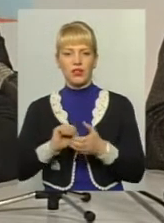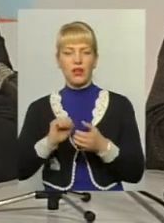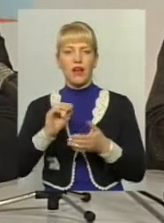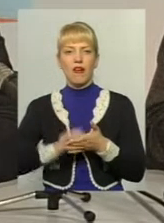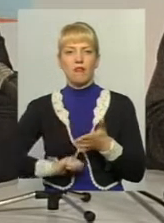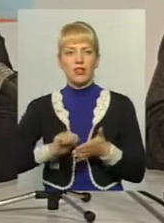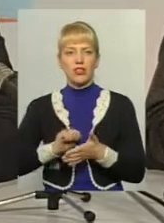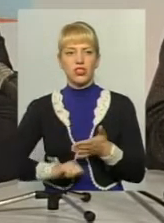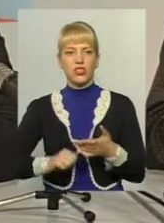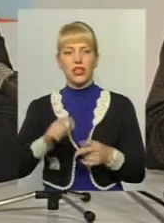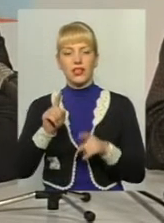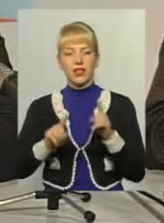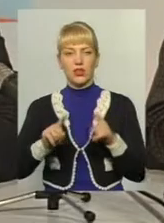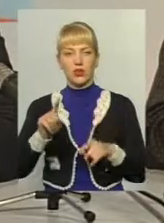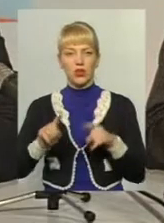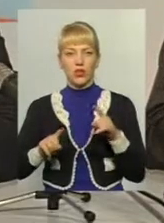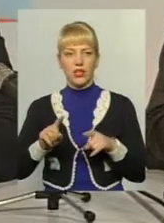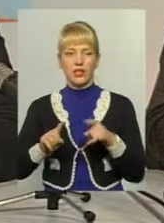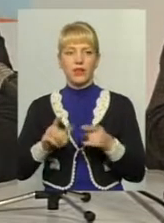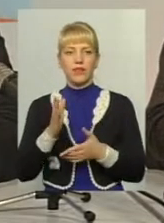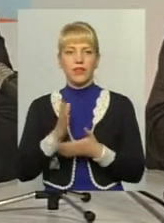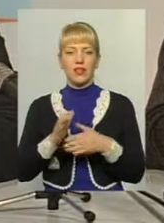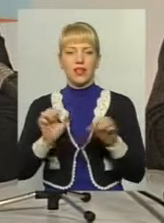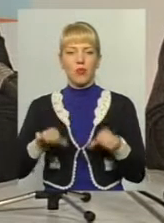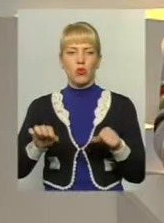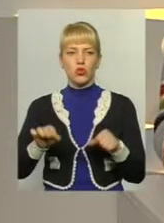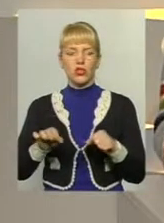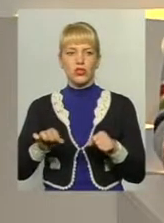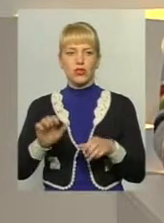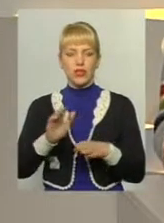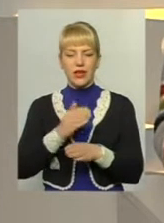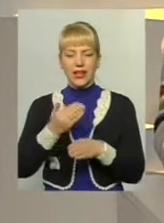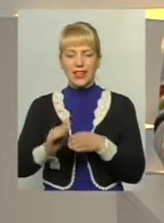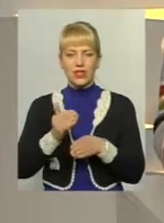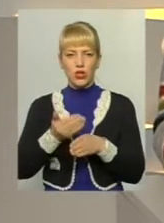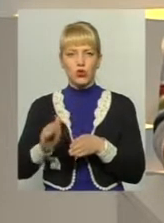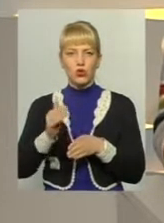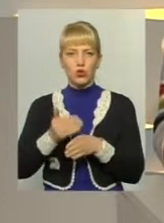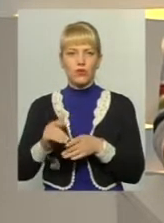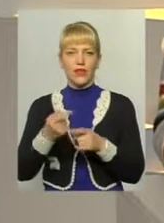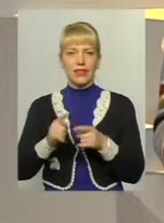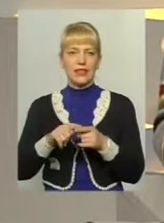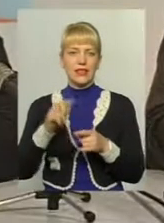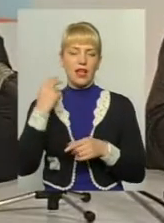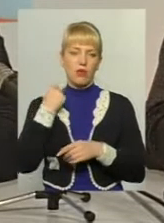не платник. Є різна категорія боржників, це там є ціла лекція стосовно цього. Але якщо людина не